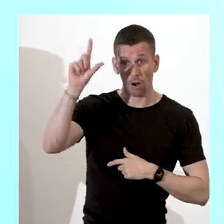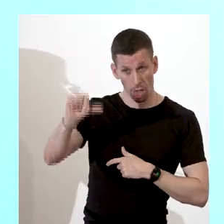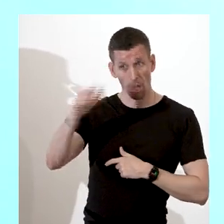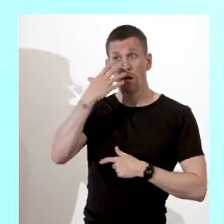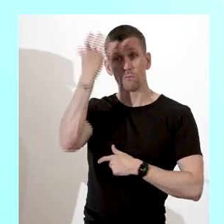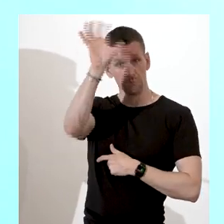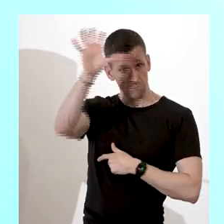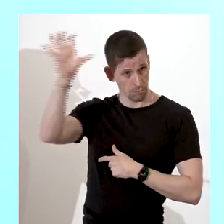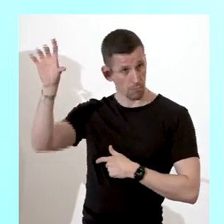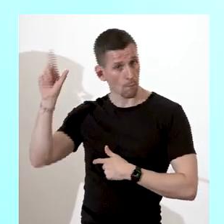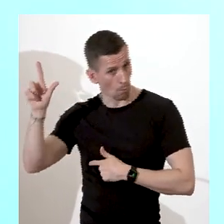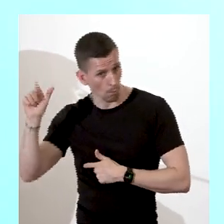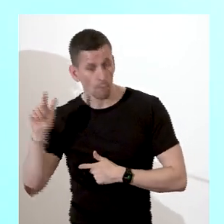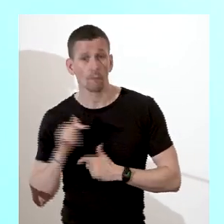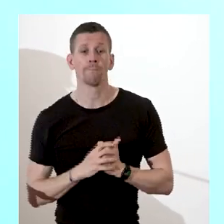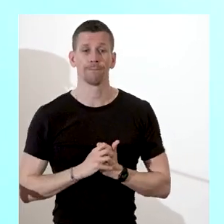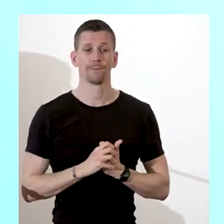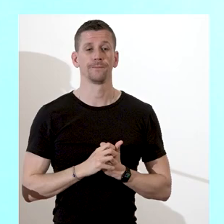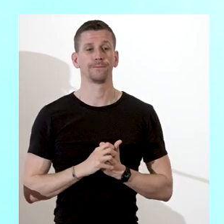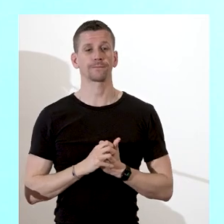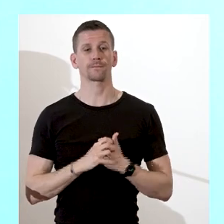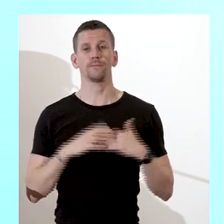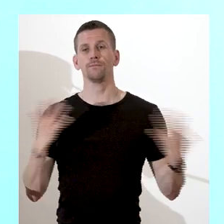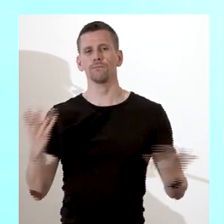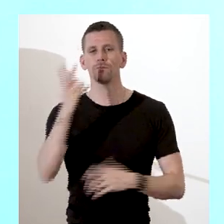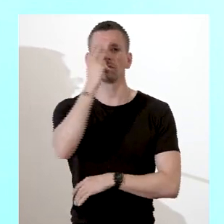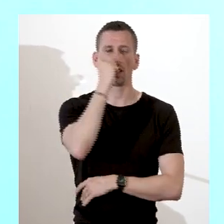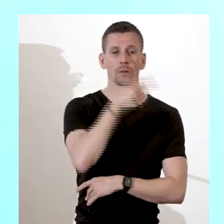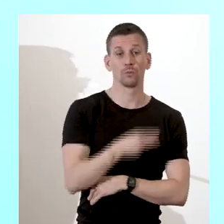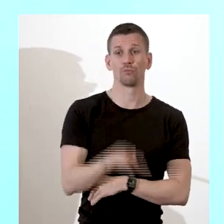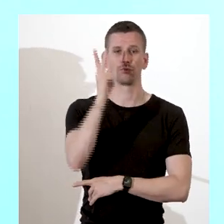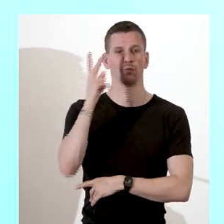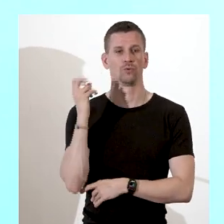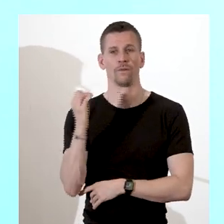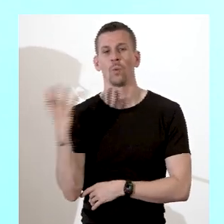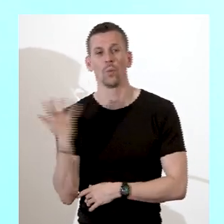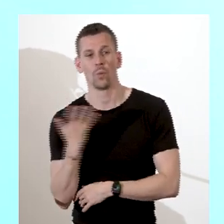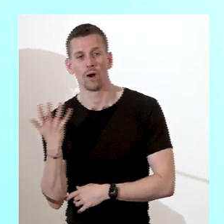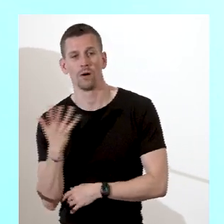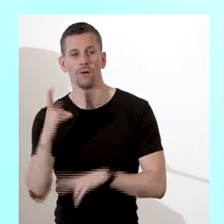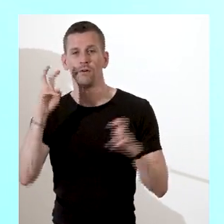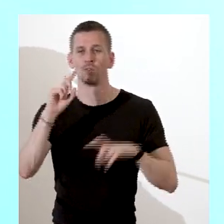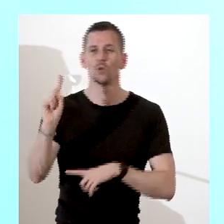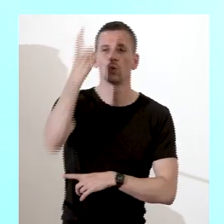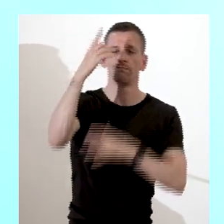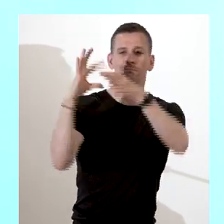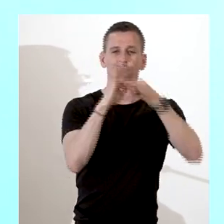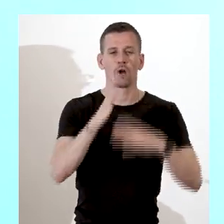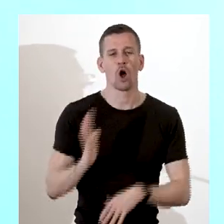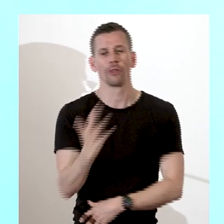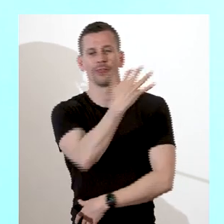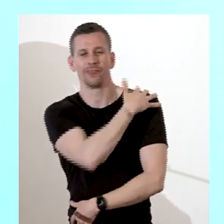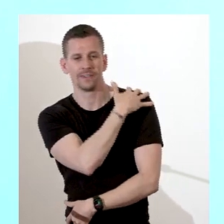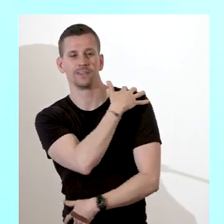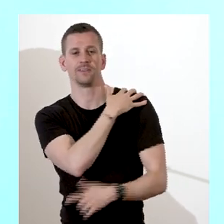les figures représentées à Nantes, dominent les dieux de l'Antiquité, notamment Neptune, le dieu romain de la mer,